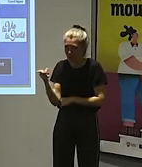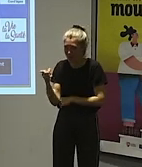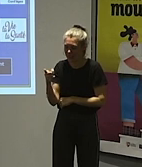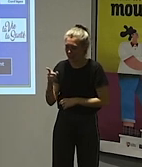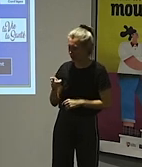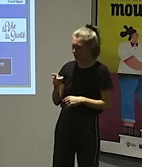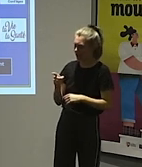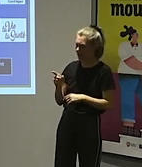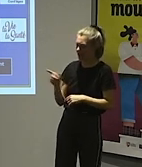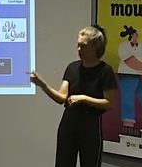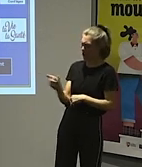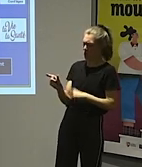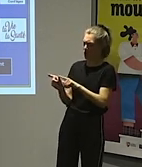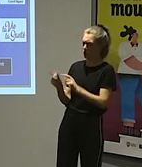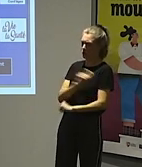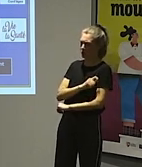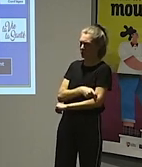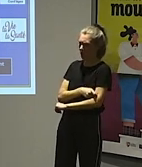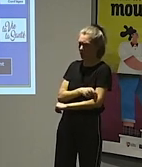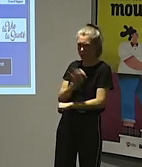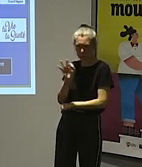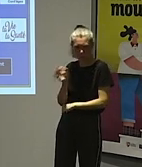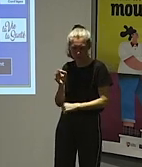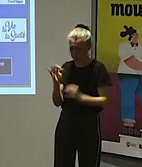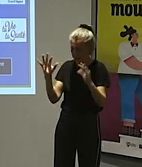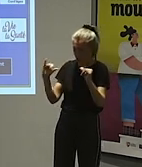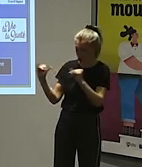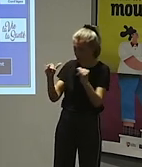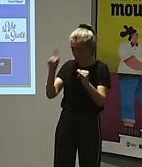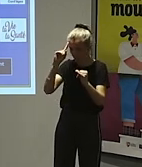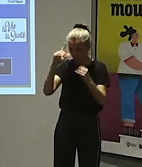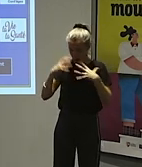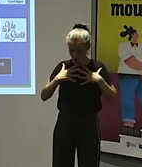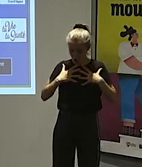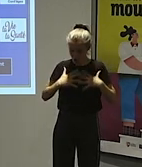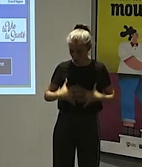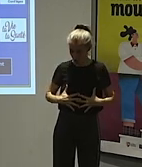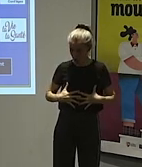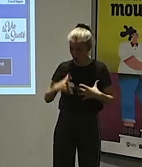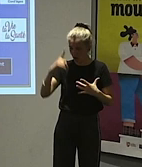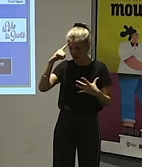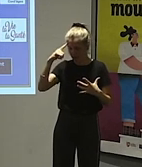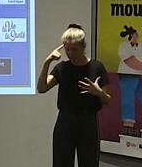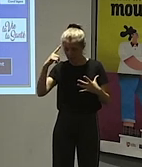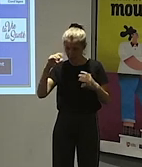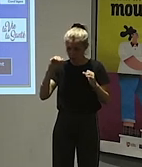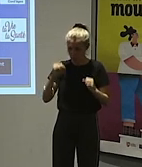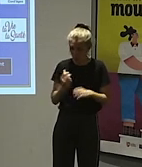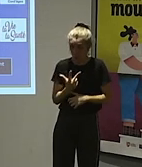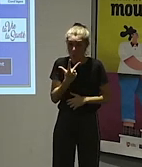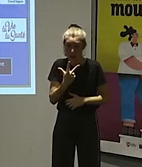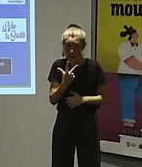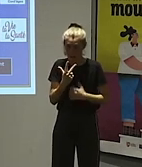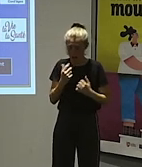le sport, on a une richesse des stimulations qui est présente. On parle d'une triple stimulation. Il y a l'aspect